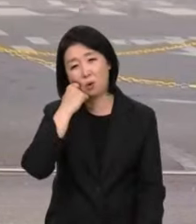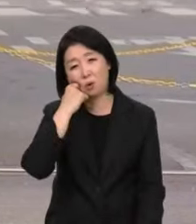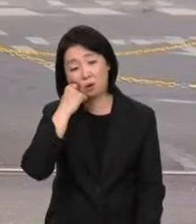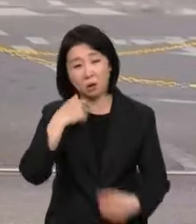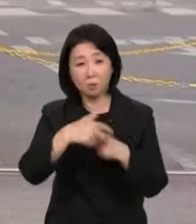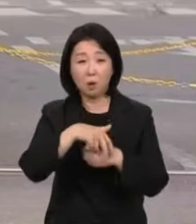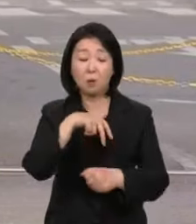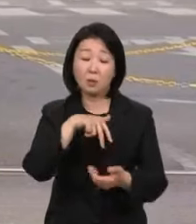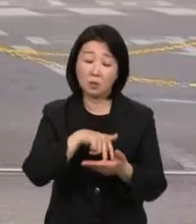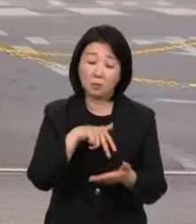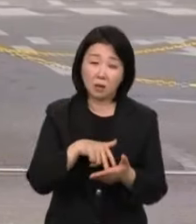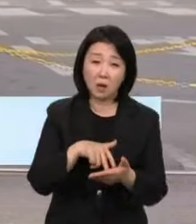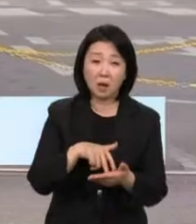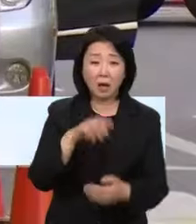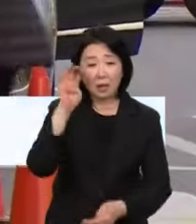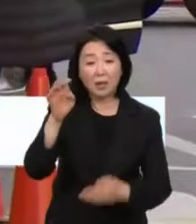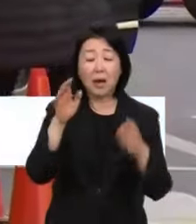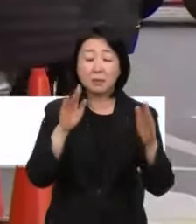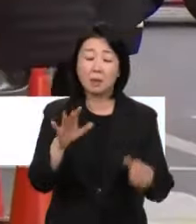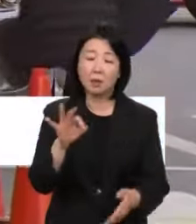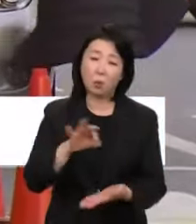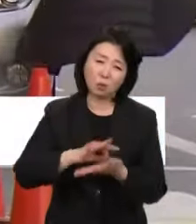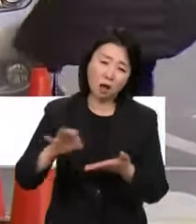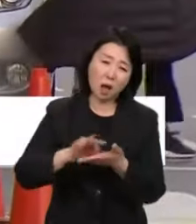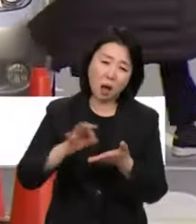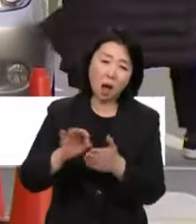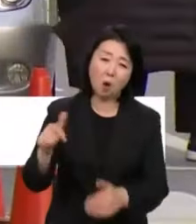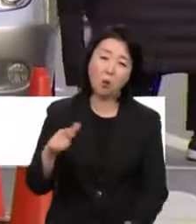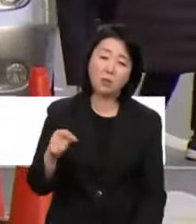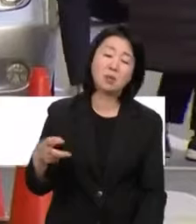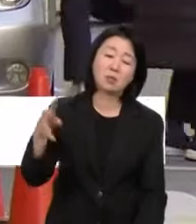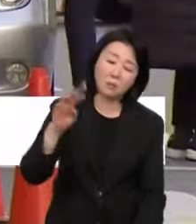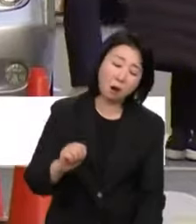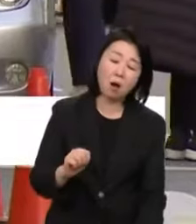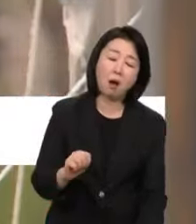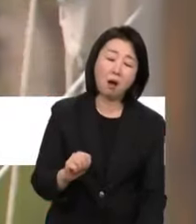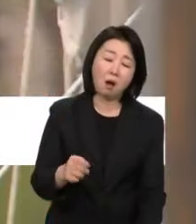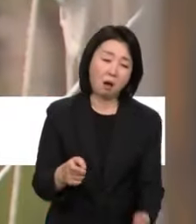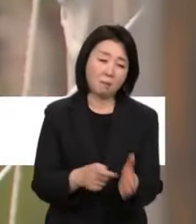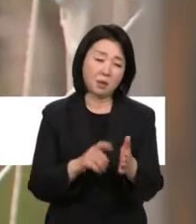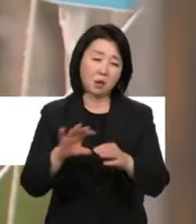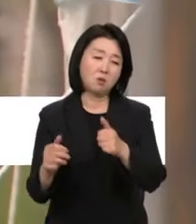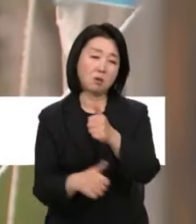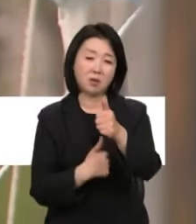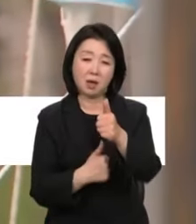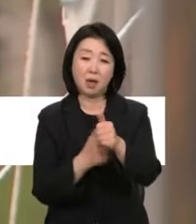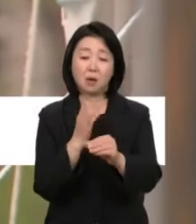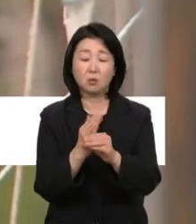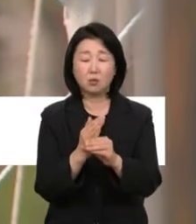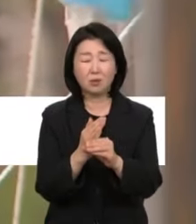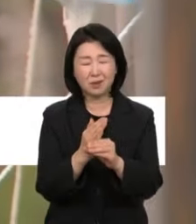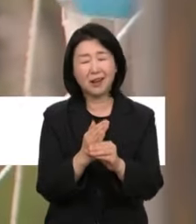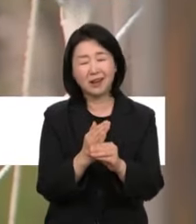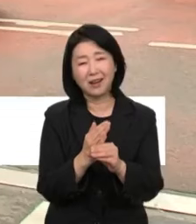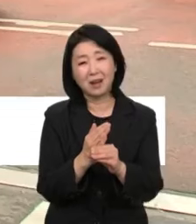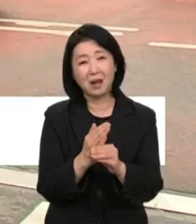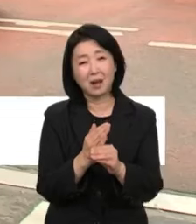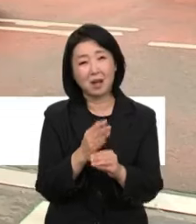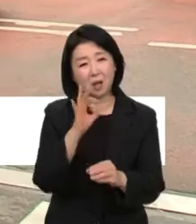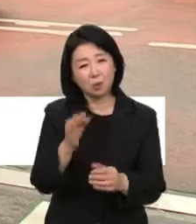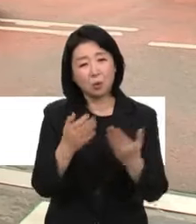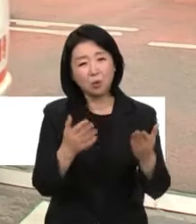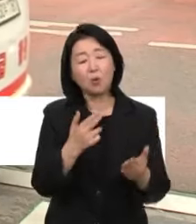측은 40일간 순손실이 511억 원으로 비상운영 체제에 돌입했고 무급휴가를 최대 100일로